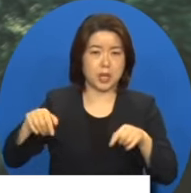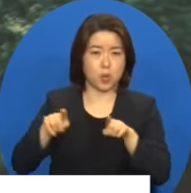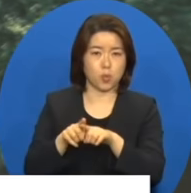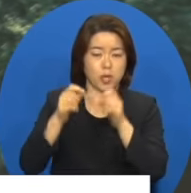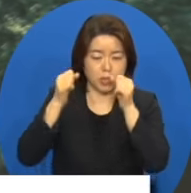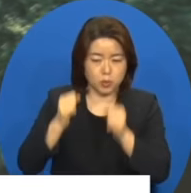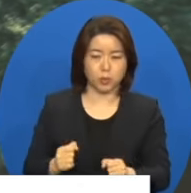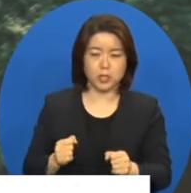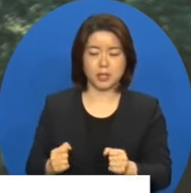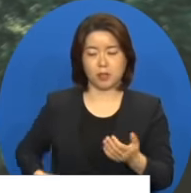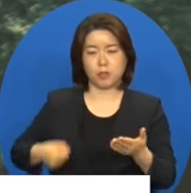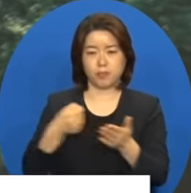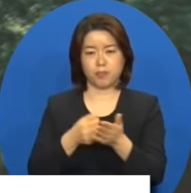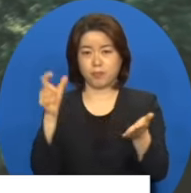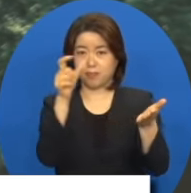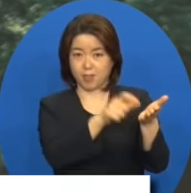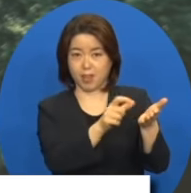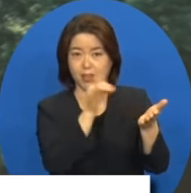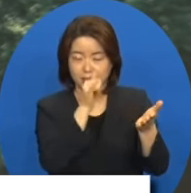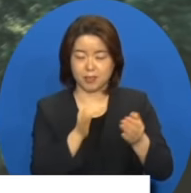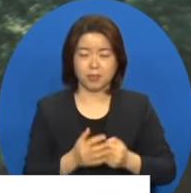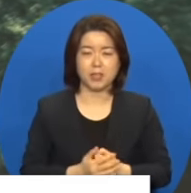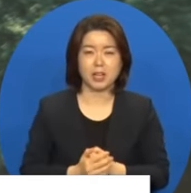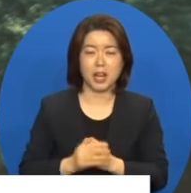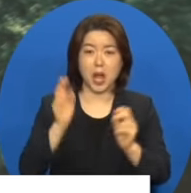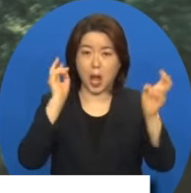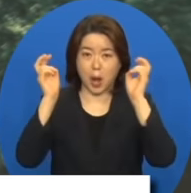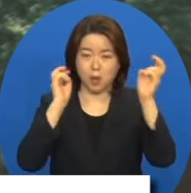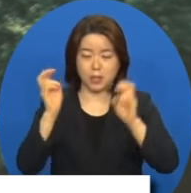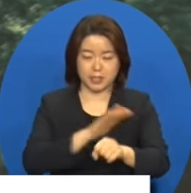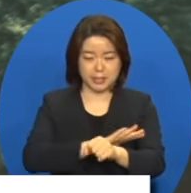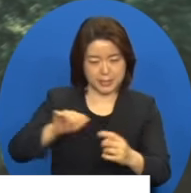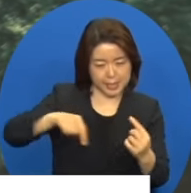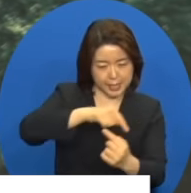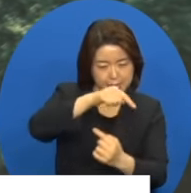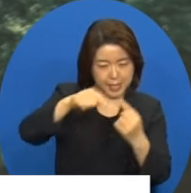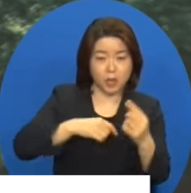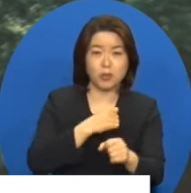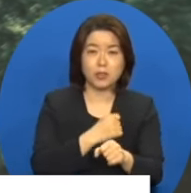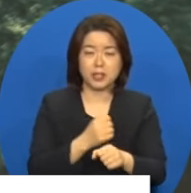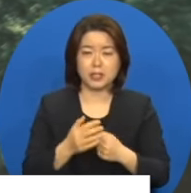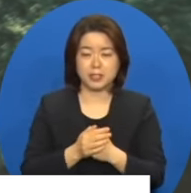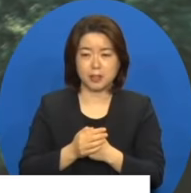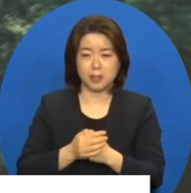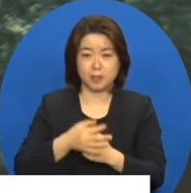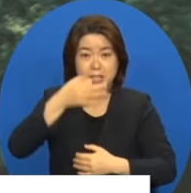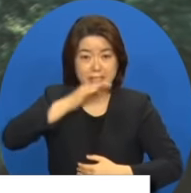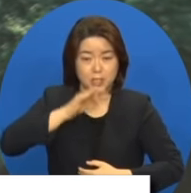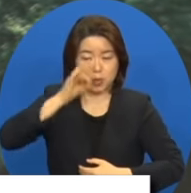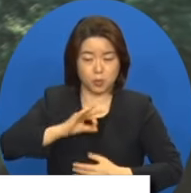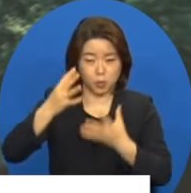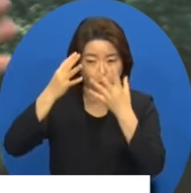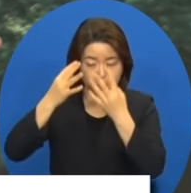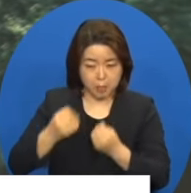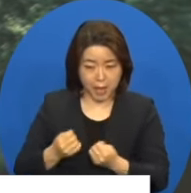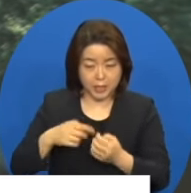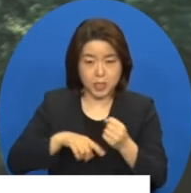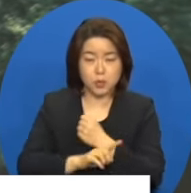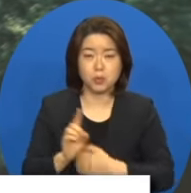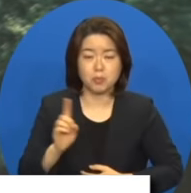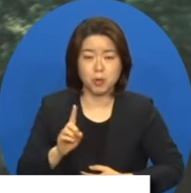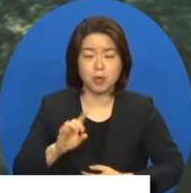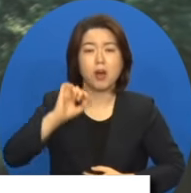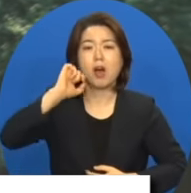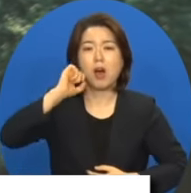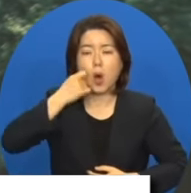존재한다라고 정했습니다. 회사를 잘 운영해서 수익을 많이 내는 이유는 어려운 사람을 돕기